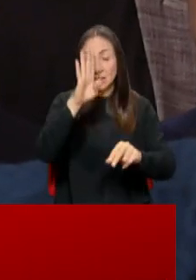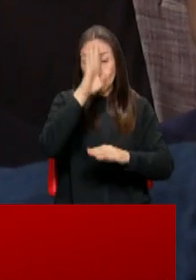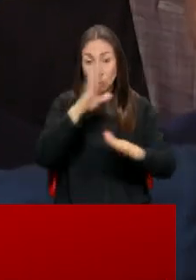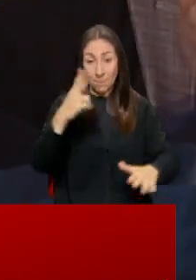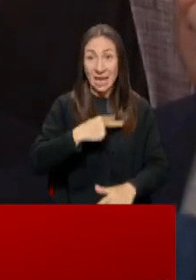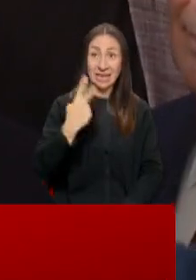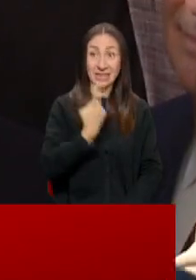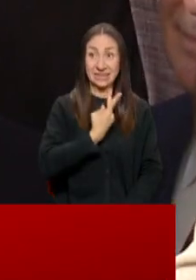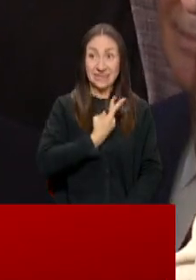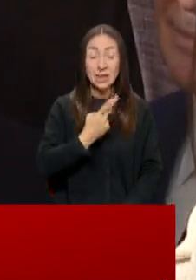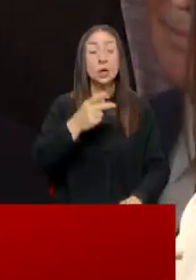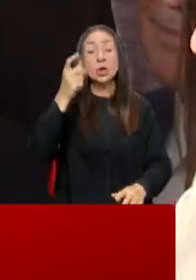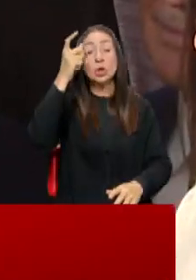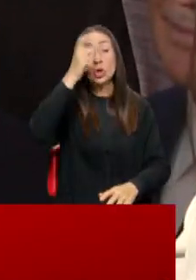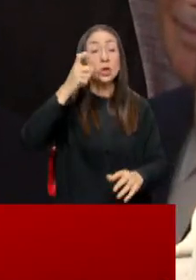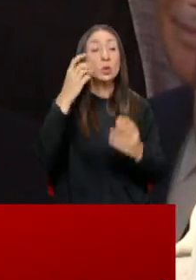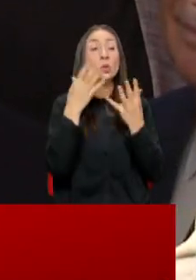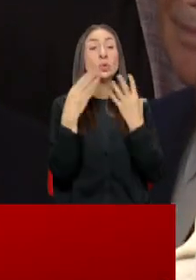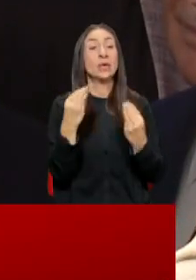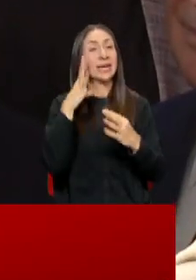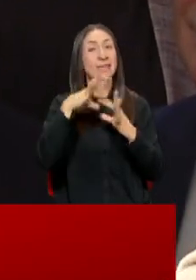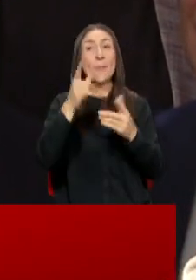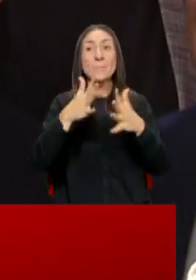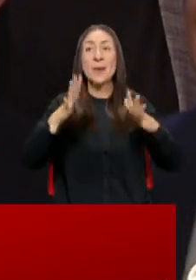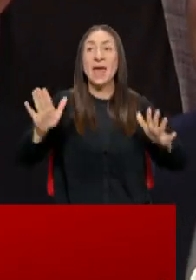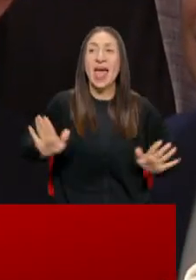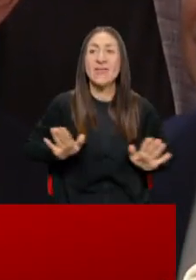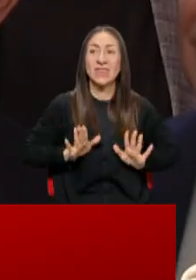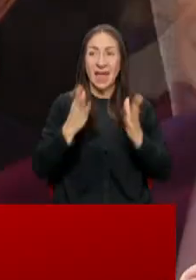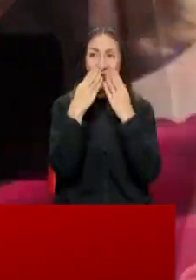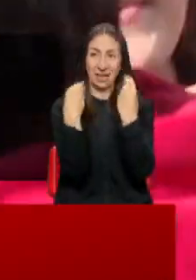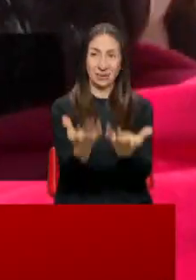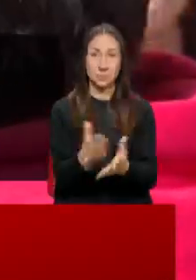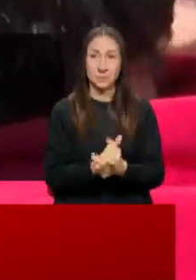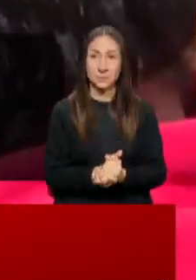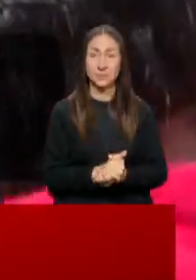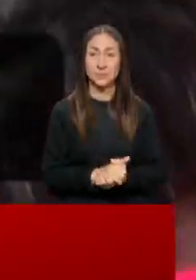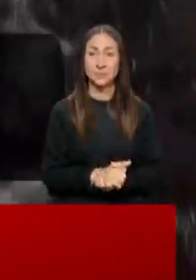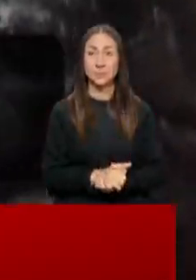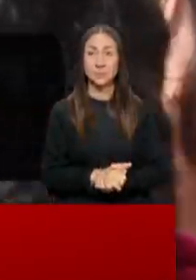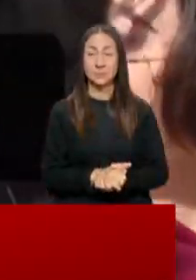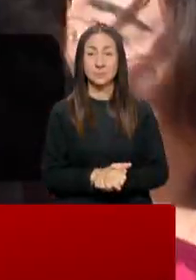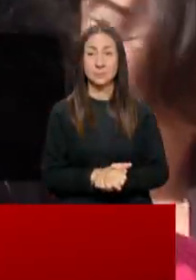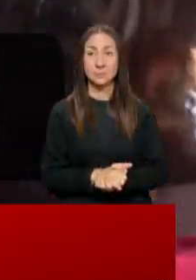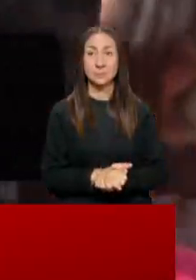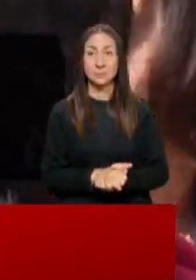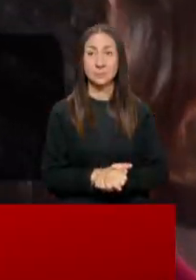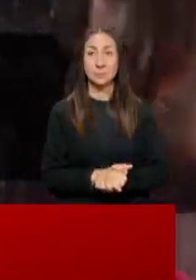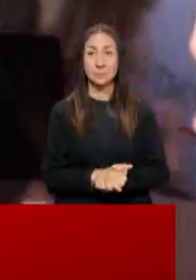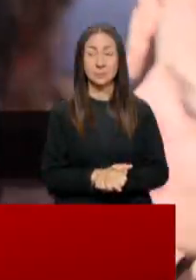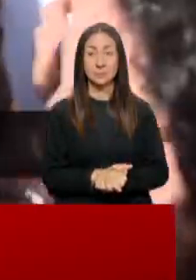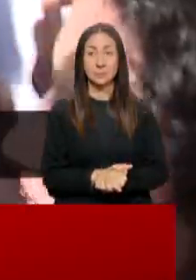Büyükşehir Belediyesi Türkiye'nin güzel insanlarını bu pırıl pırıl evlatlarına hediye etmiş oldu. Nereden geldiniz? Ben Sinop'tan geldim. Sinop